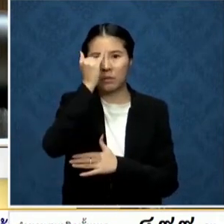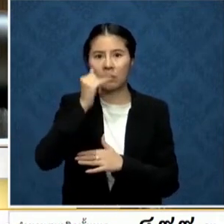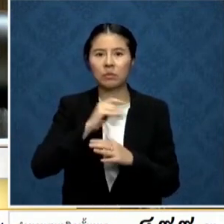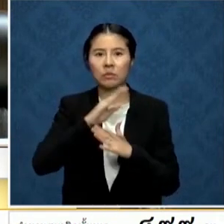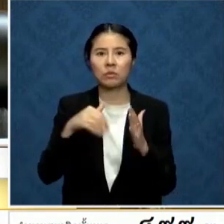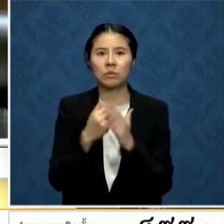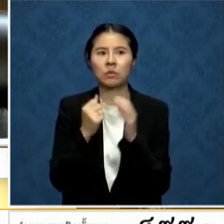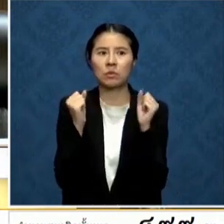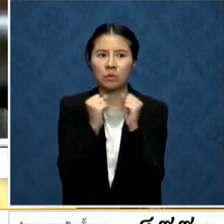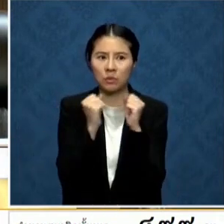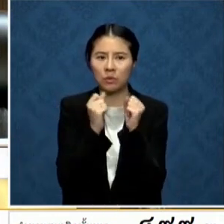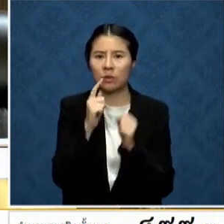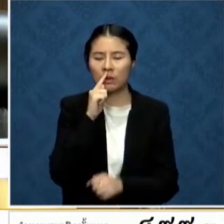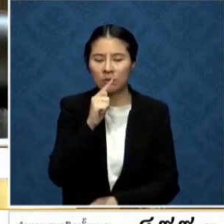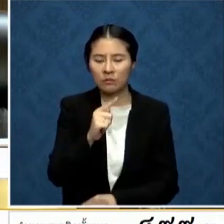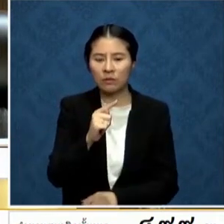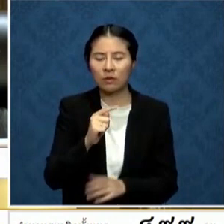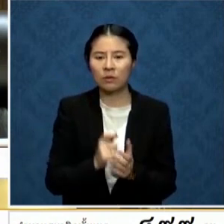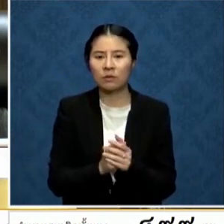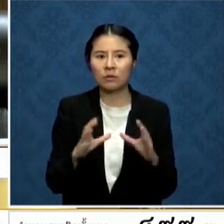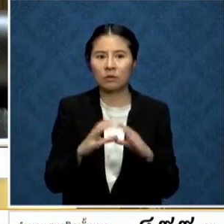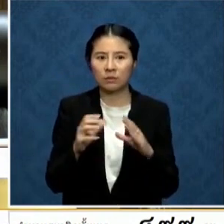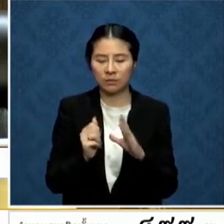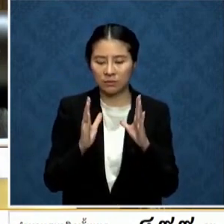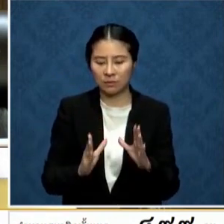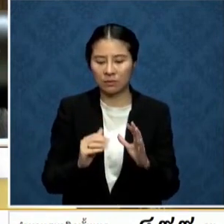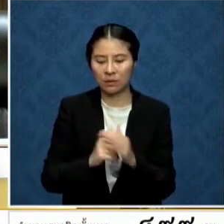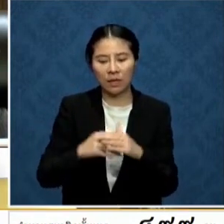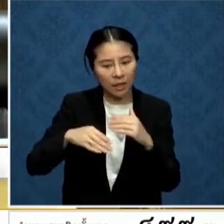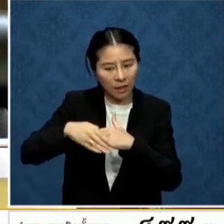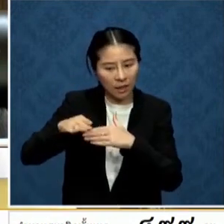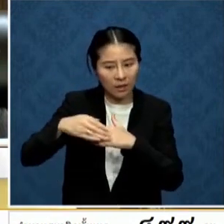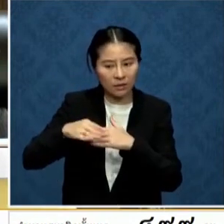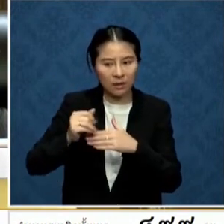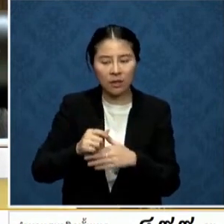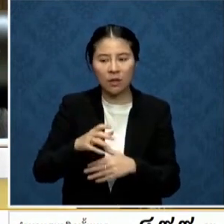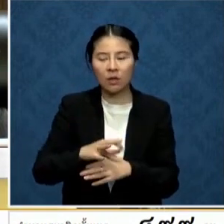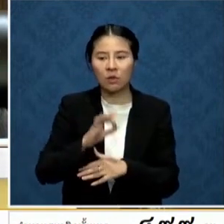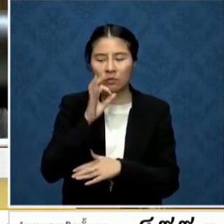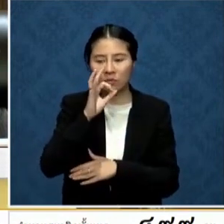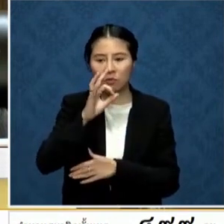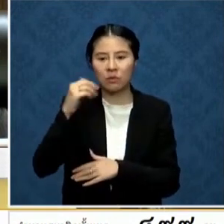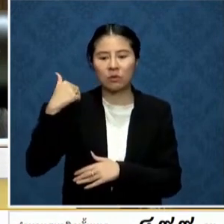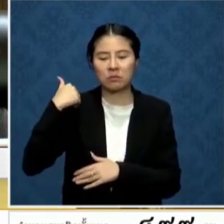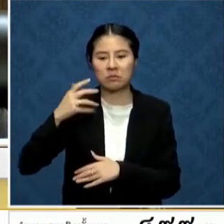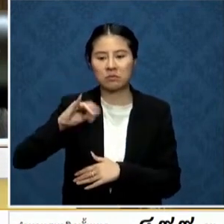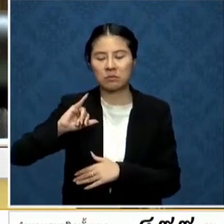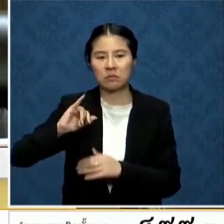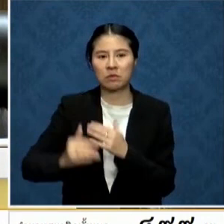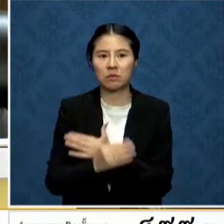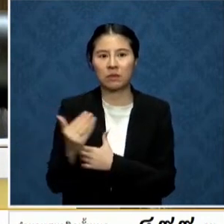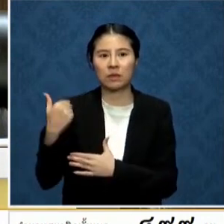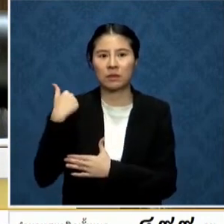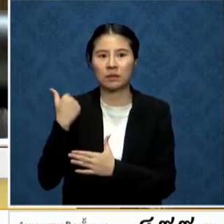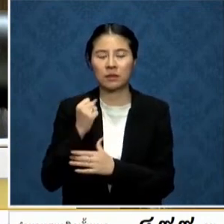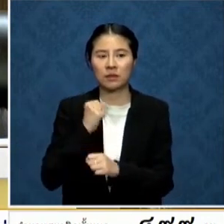ฟ้องร้องเกิดพลาดพิงถึงบุคคลที่ 3ขึ้นมาเนี่ยนะครับโดนข้อหาแน่นอนครับฟ้องร้องแน่นอนฉะนั้นแทนที่จะ